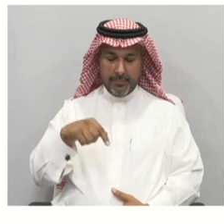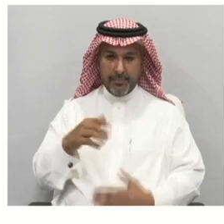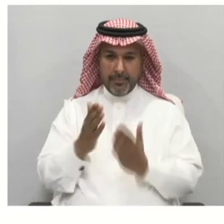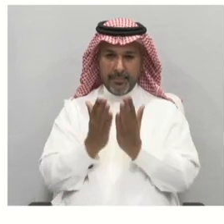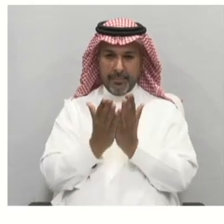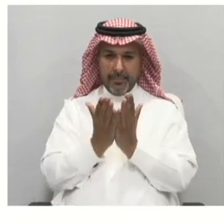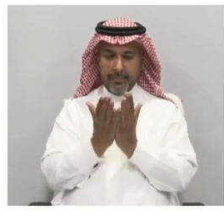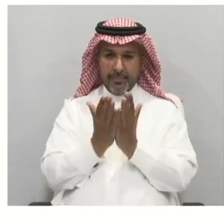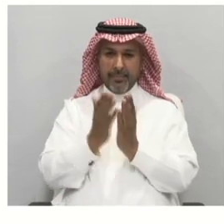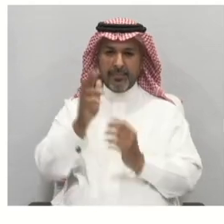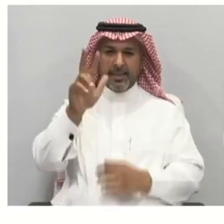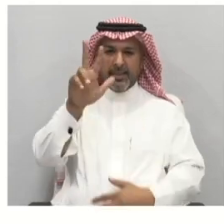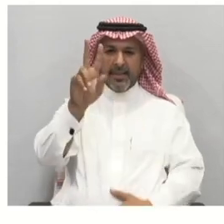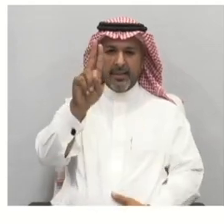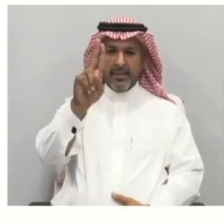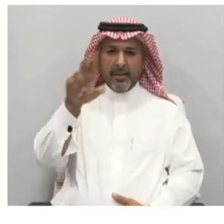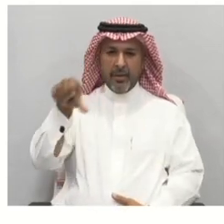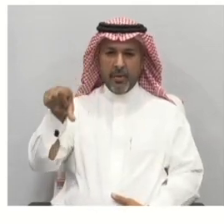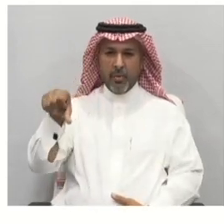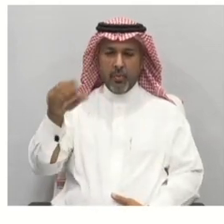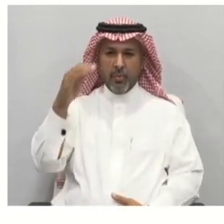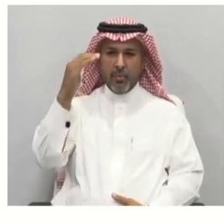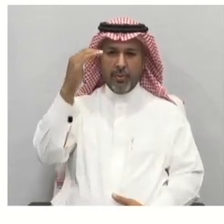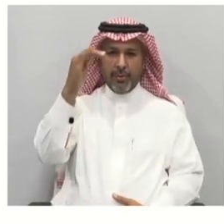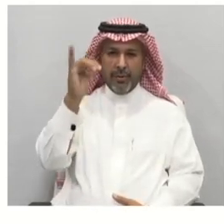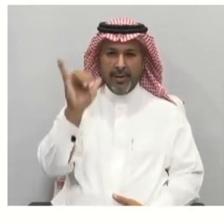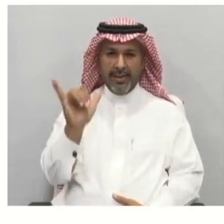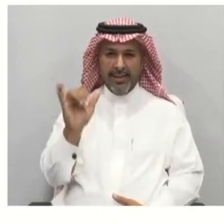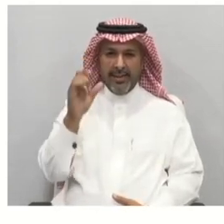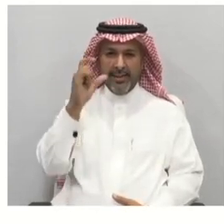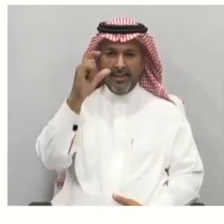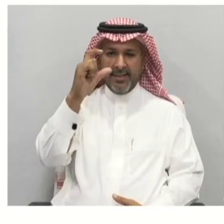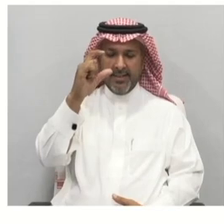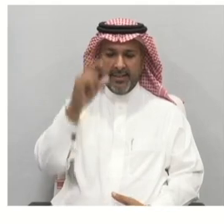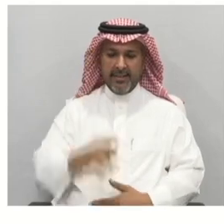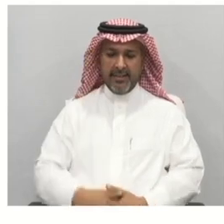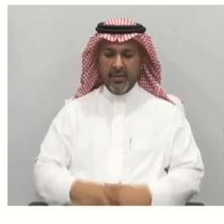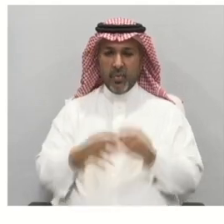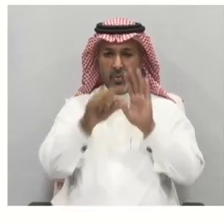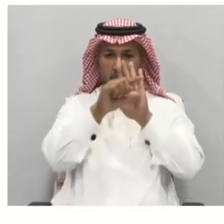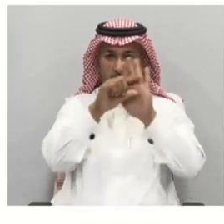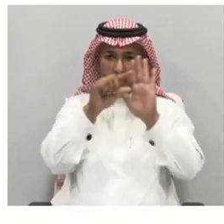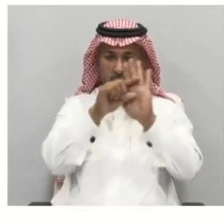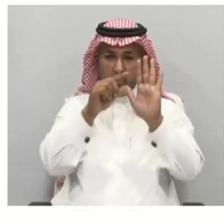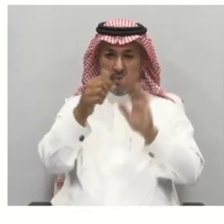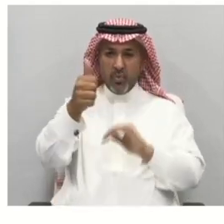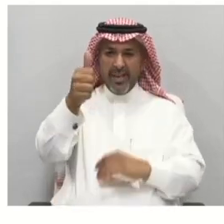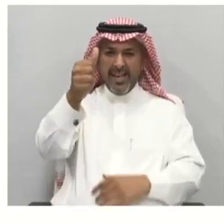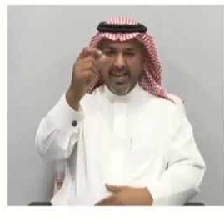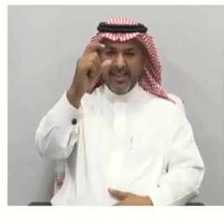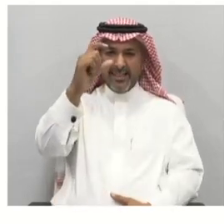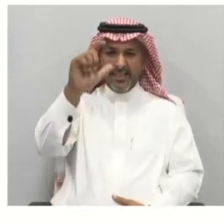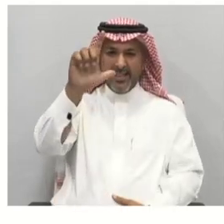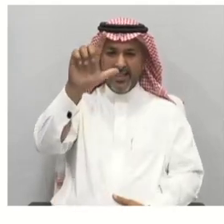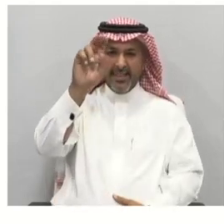اهلا وسهلا بكم اليوم معنا باذن الله كما ترون على الشاشه من ادله وجود الله تعالى من ادله وجود